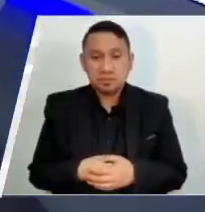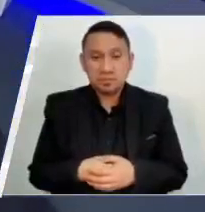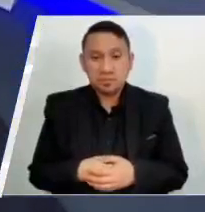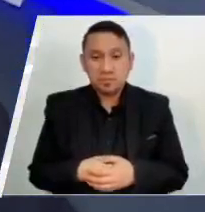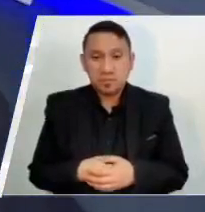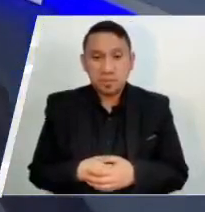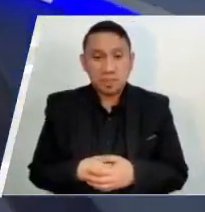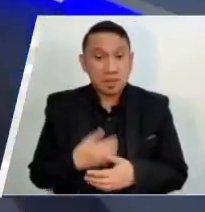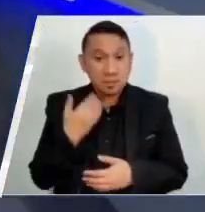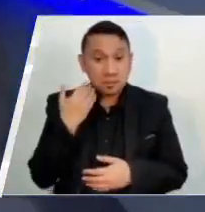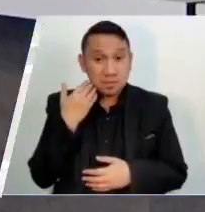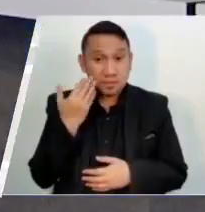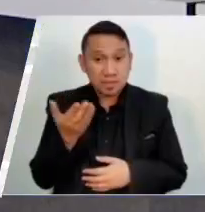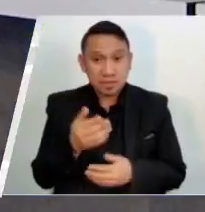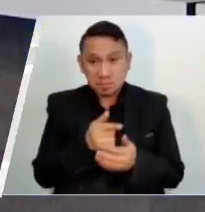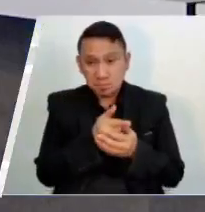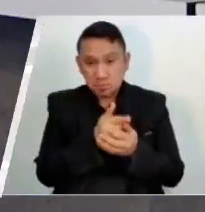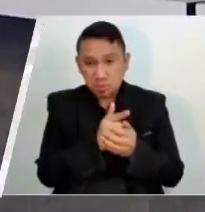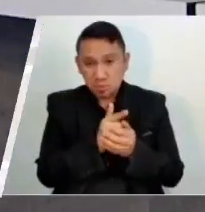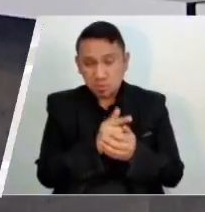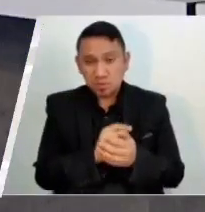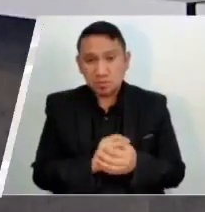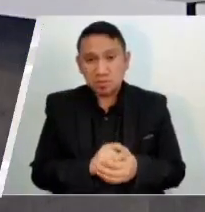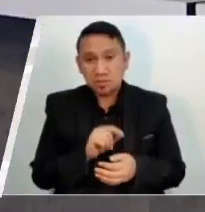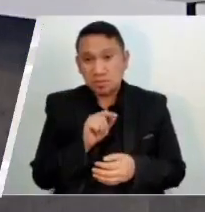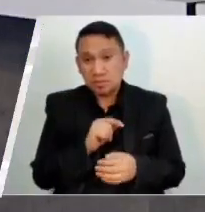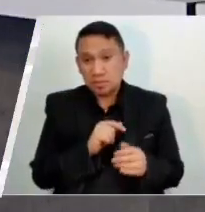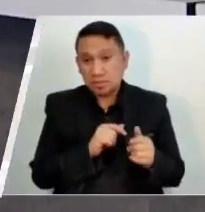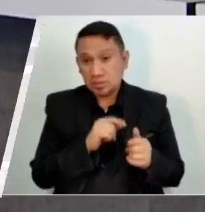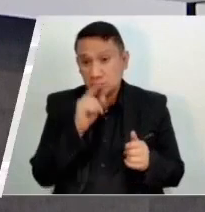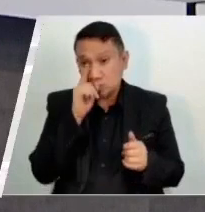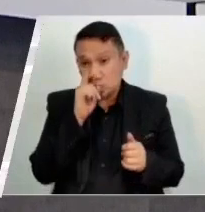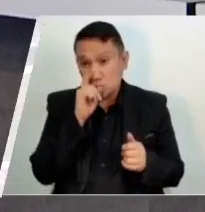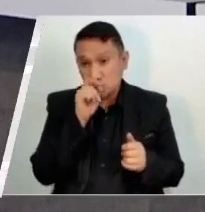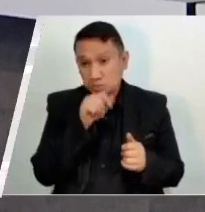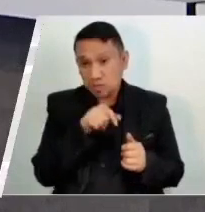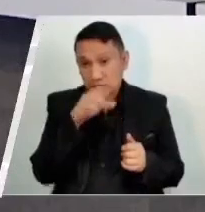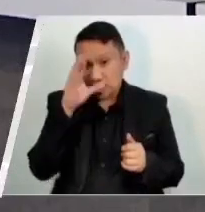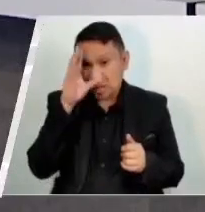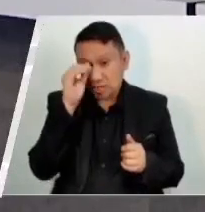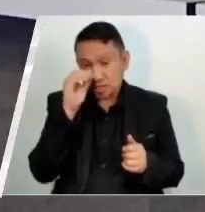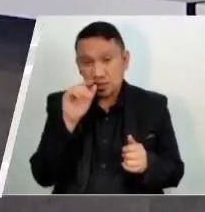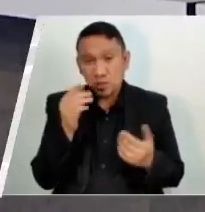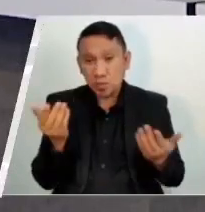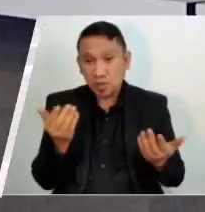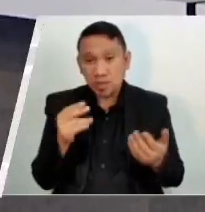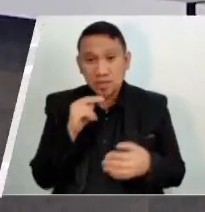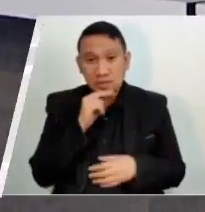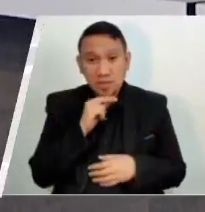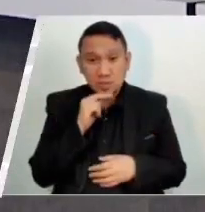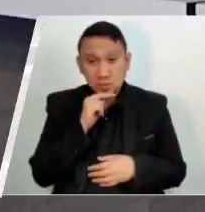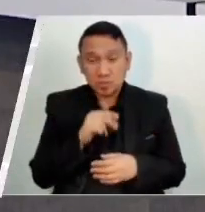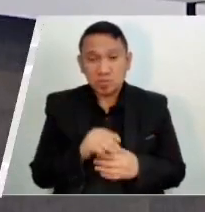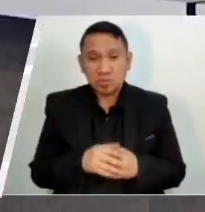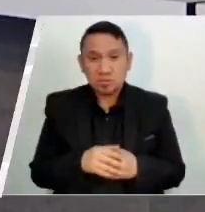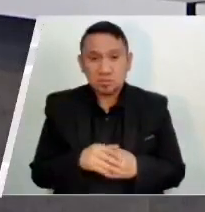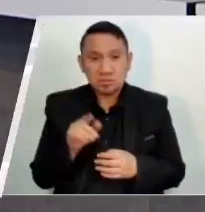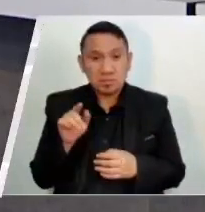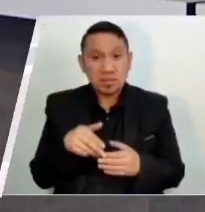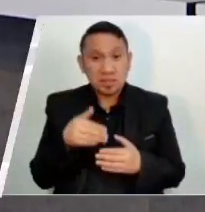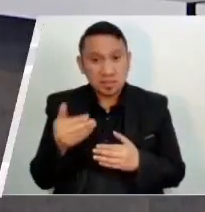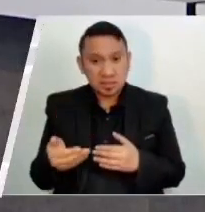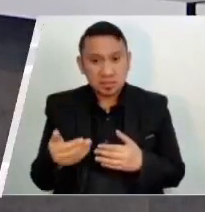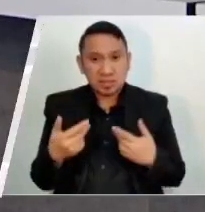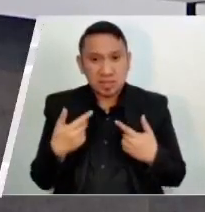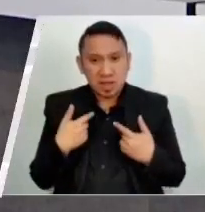Patay sa pamamarilang 10 taong gulang na lalaki sa Negros Oriental. Sa Maguindanao del Sur naman, isang doktor ang tinambangan.